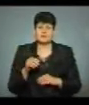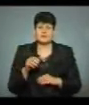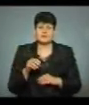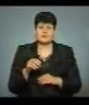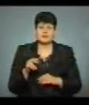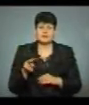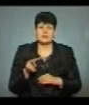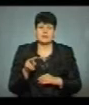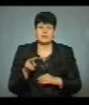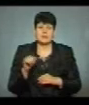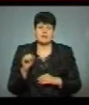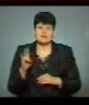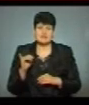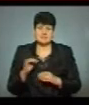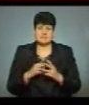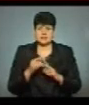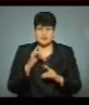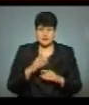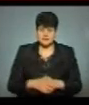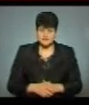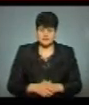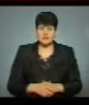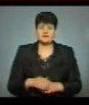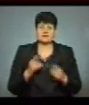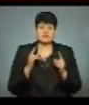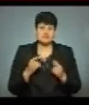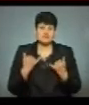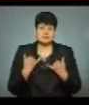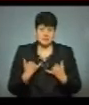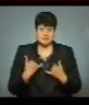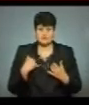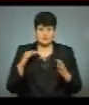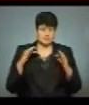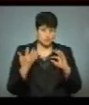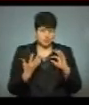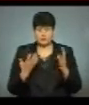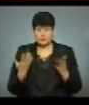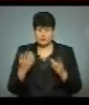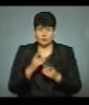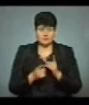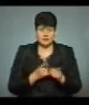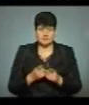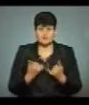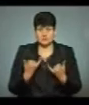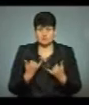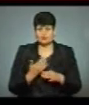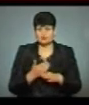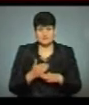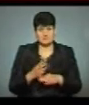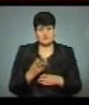маємо відповідне звернення від них. Тобто зараз, якщо навіть Лановецька сільська рада передумає, то вже немає часу. На даному етапі